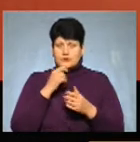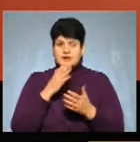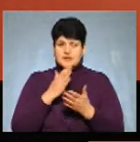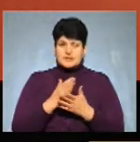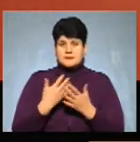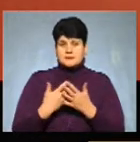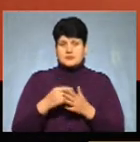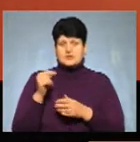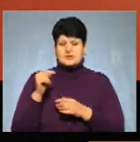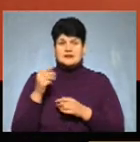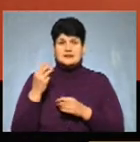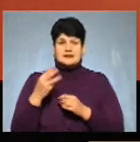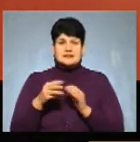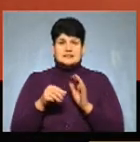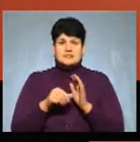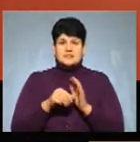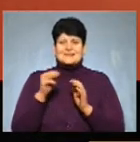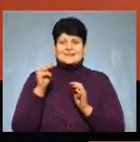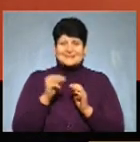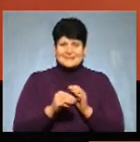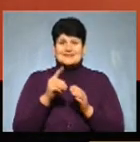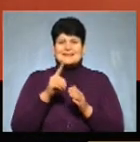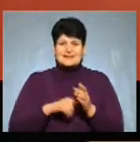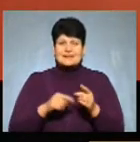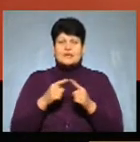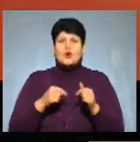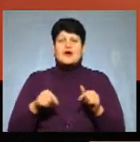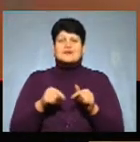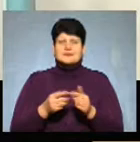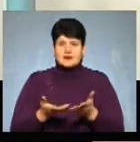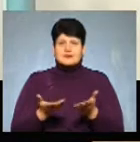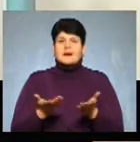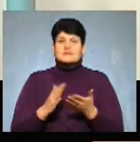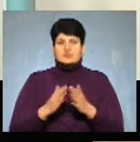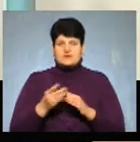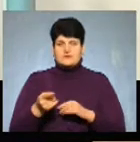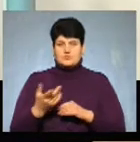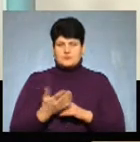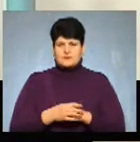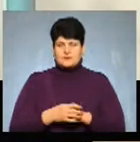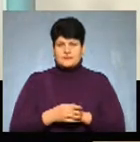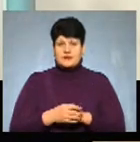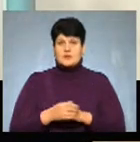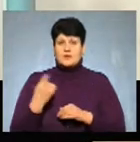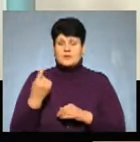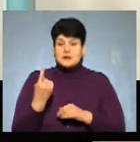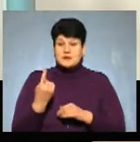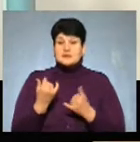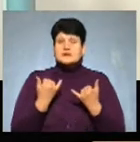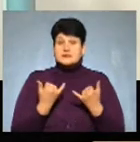Україні нараховують близько 36 тисяч релігійних організацій. Яка ситуація на Тернопільщині? В даний